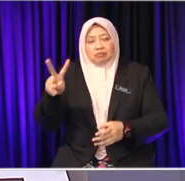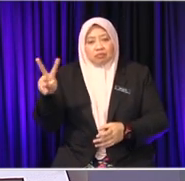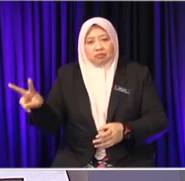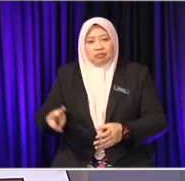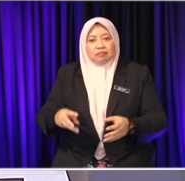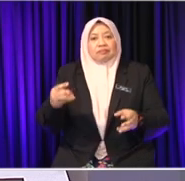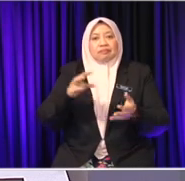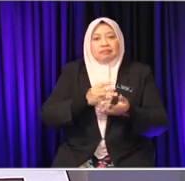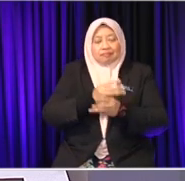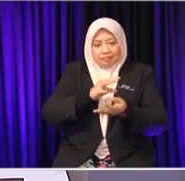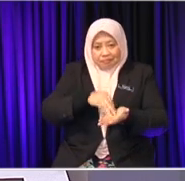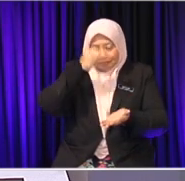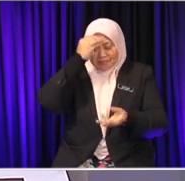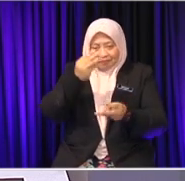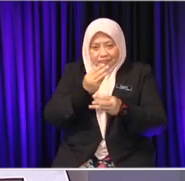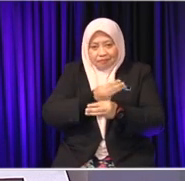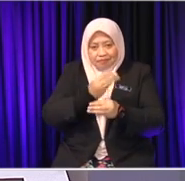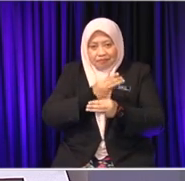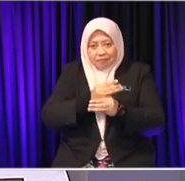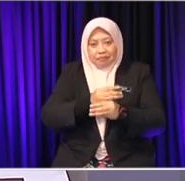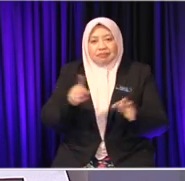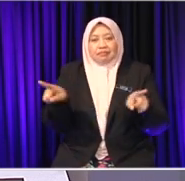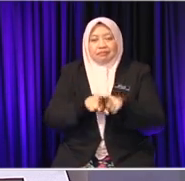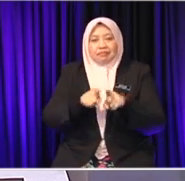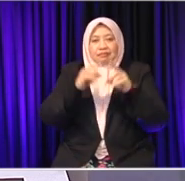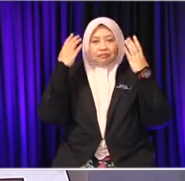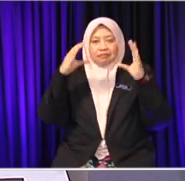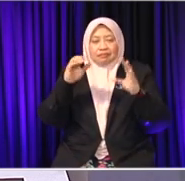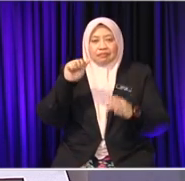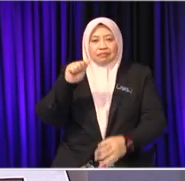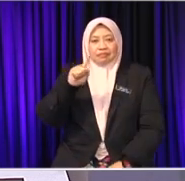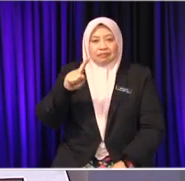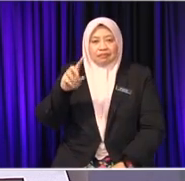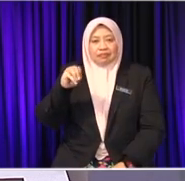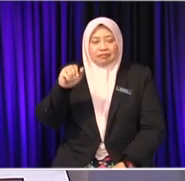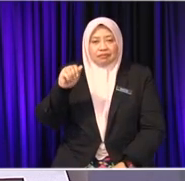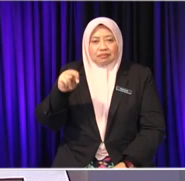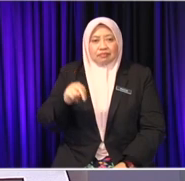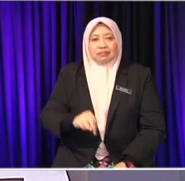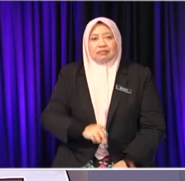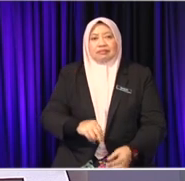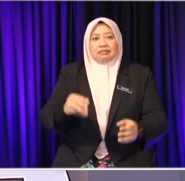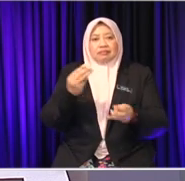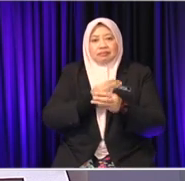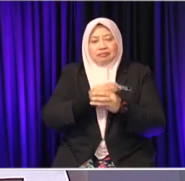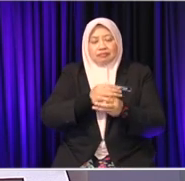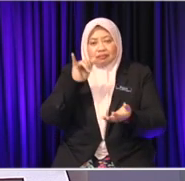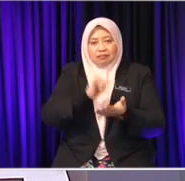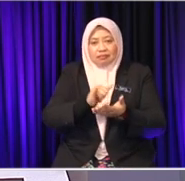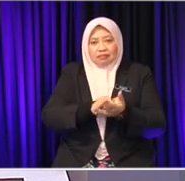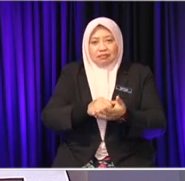adalah Matematika bersama dengan beliau juga terkenal dengan slogan matematika